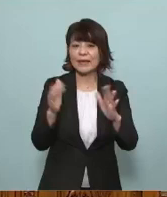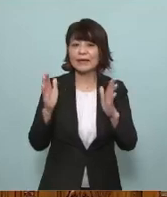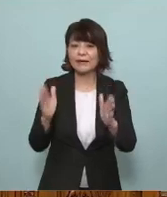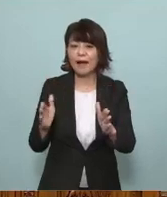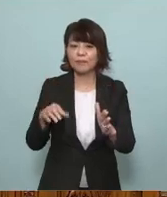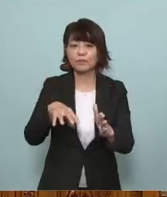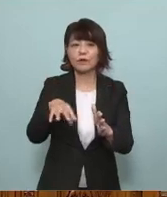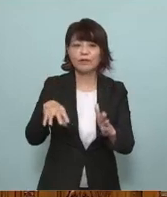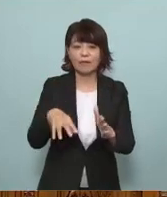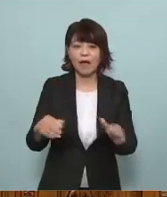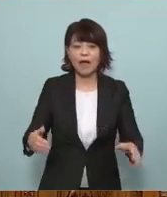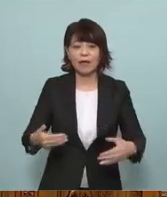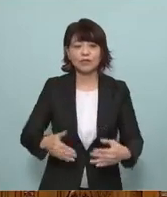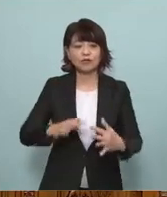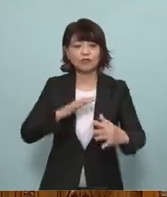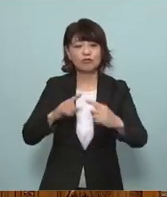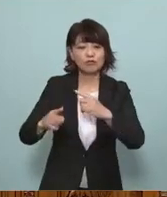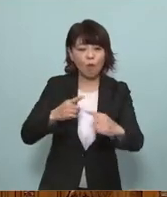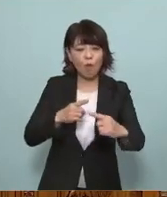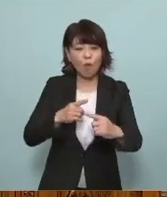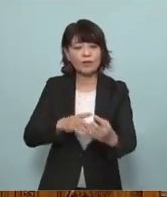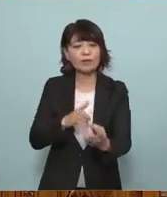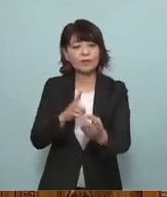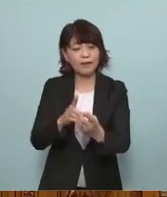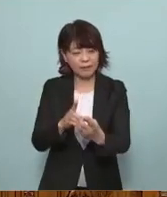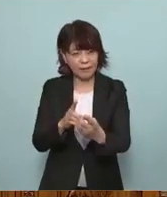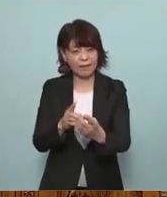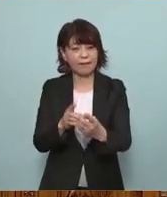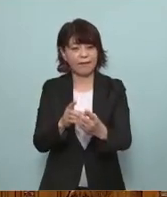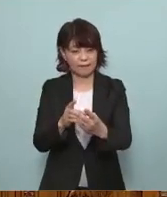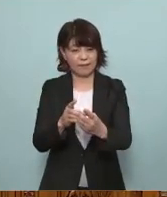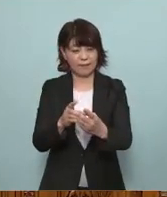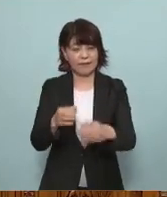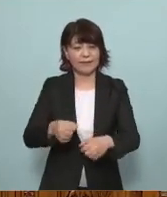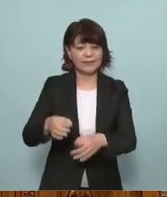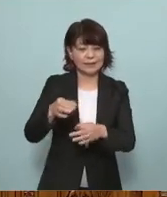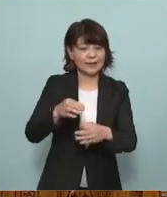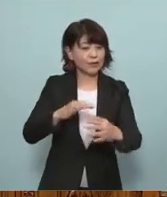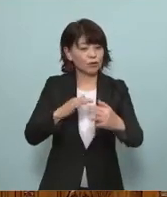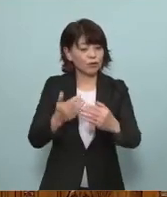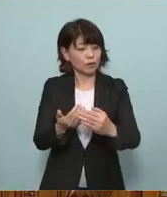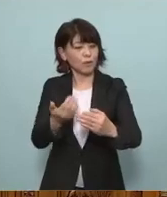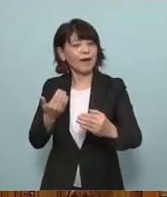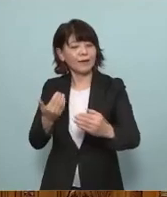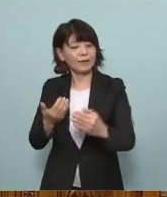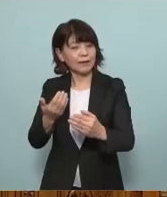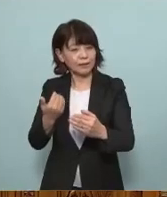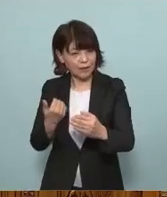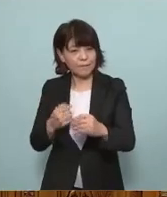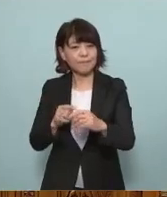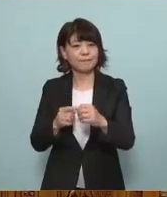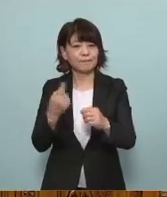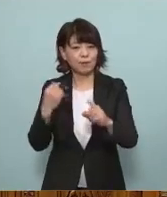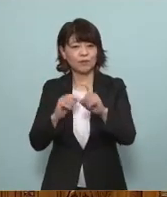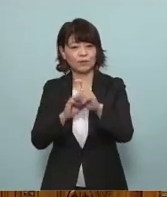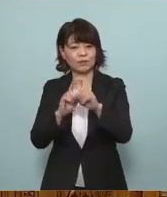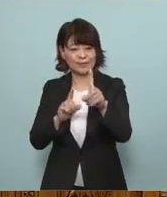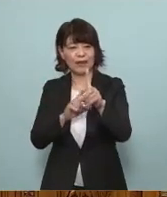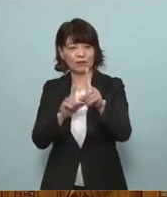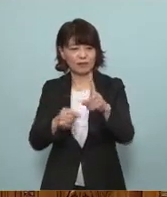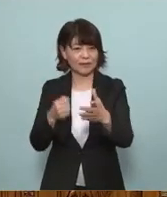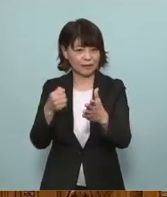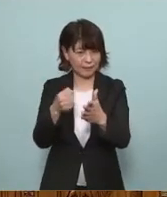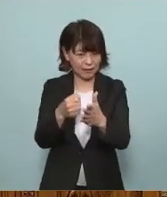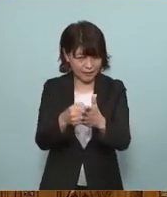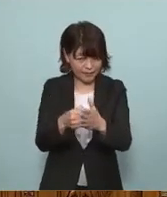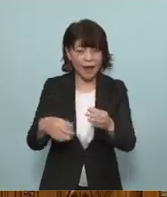における春闘に向けた賃上げの議論に先んじて、昨年11月に閣議決定した経済対策において、必